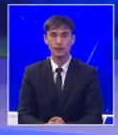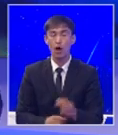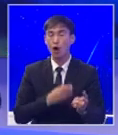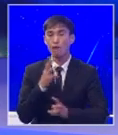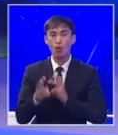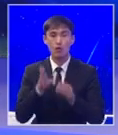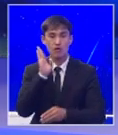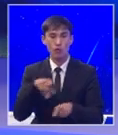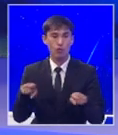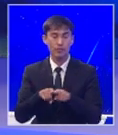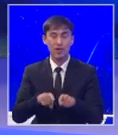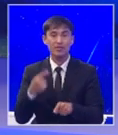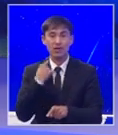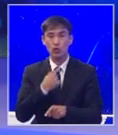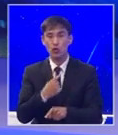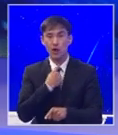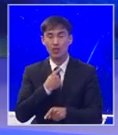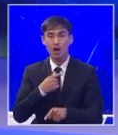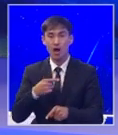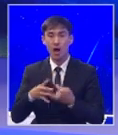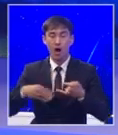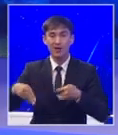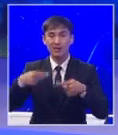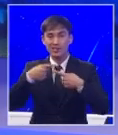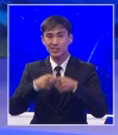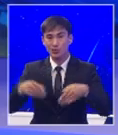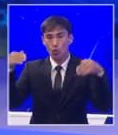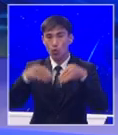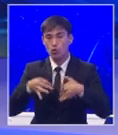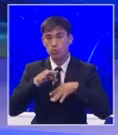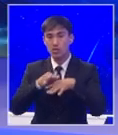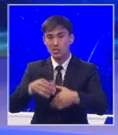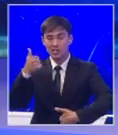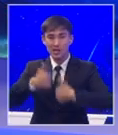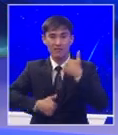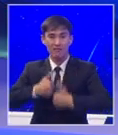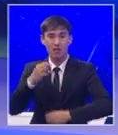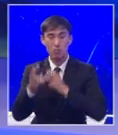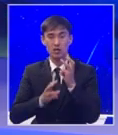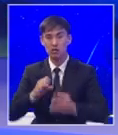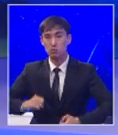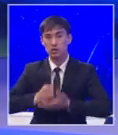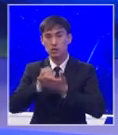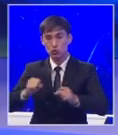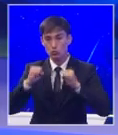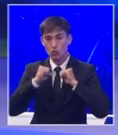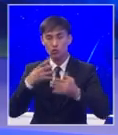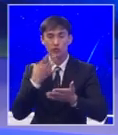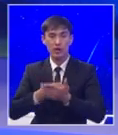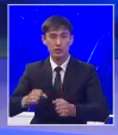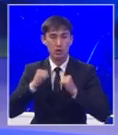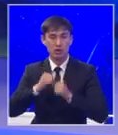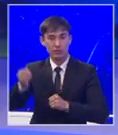В огонь и в воду. На базе Талдыкурганского агротехнического колледжа прошли соревнования по пожарно-спасательному спорту. Свои